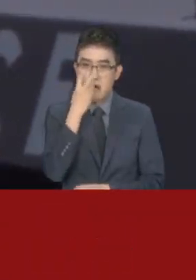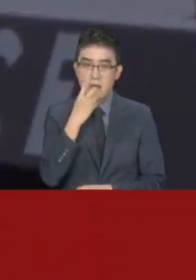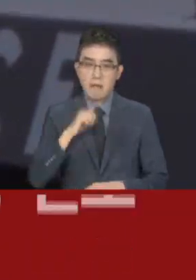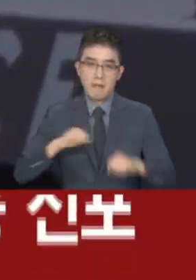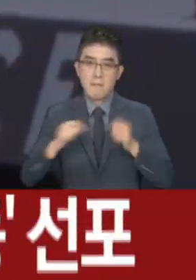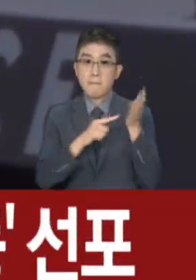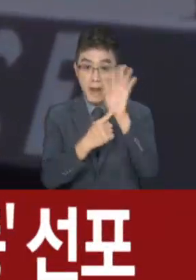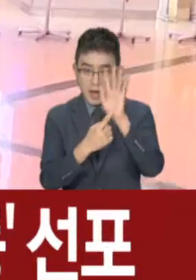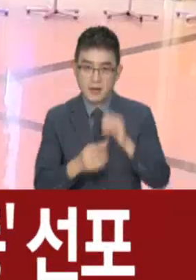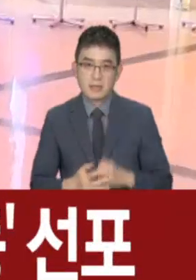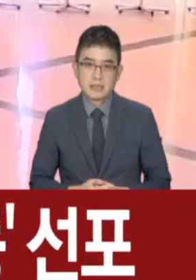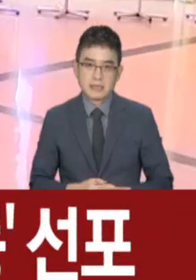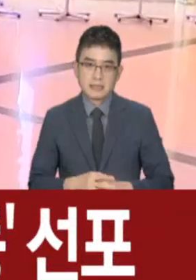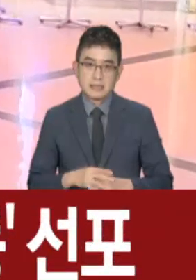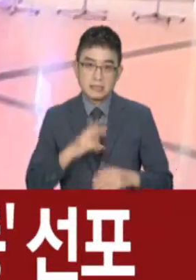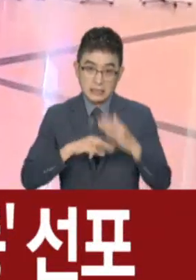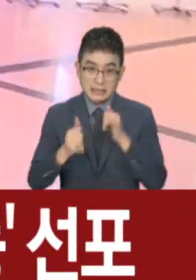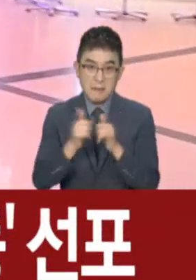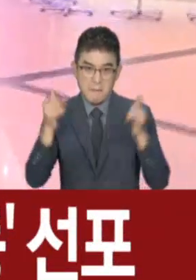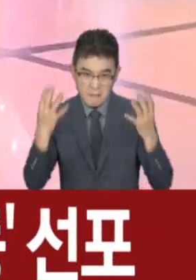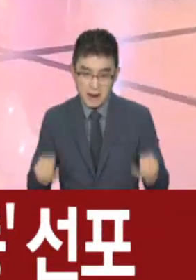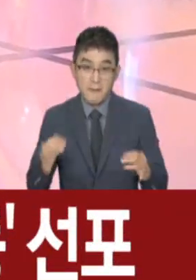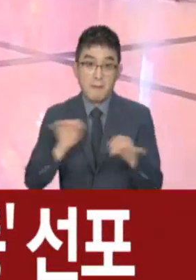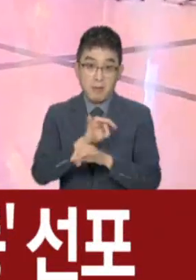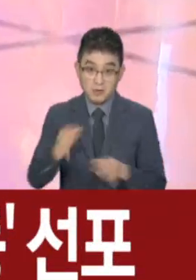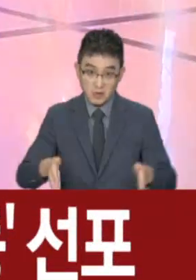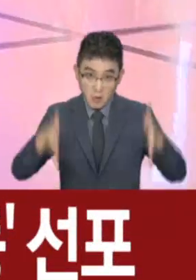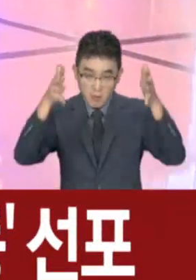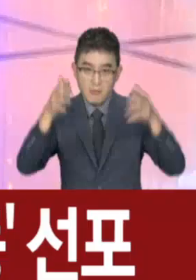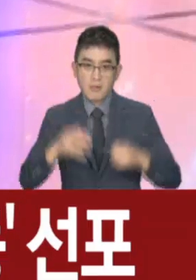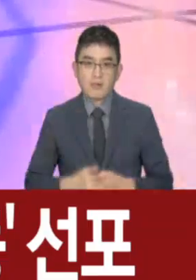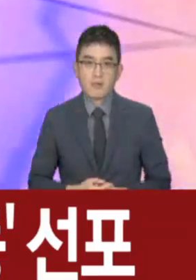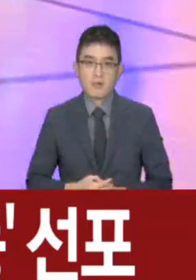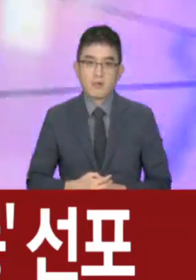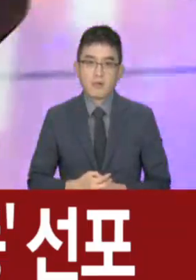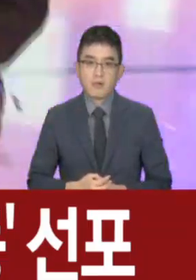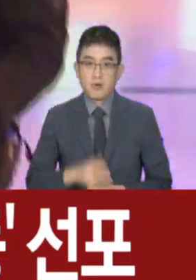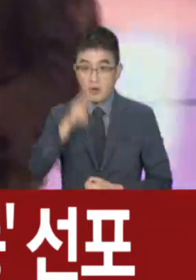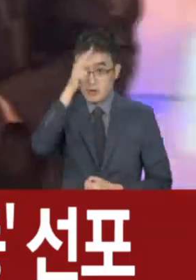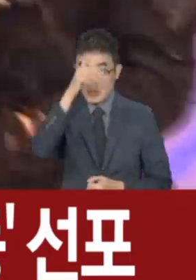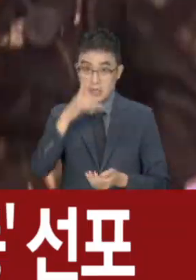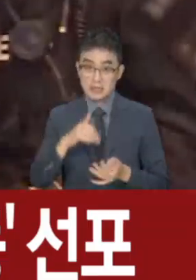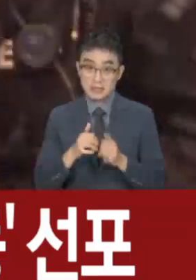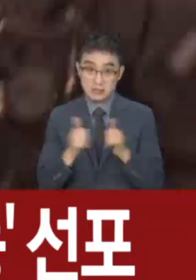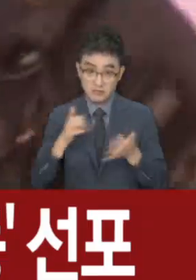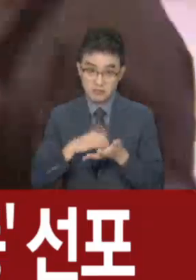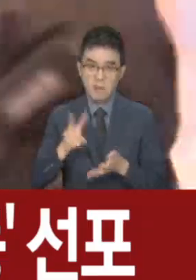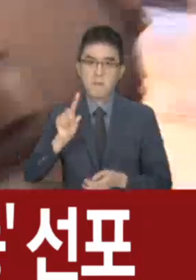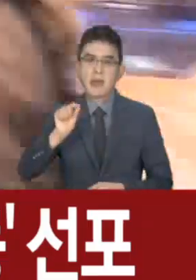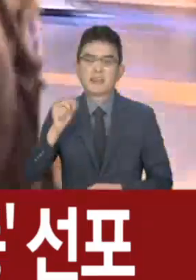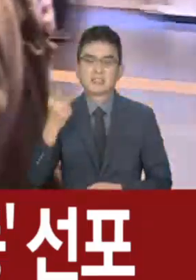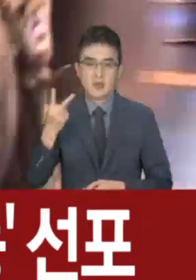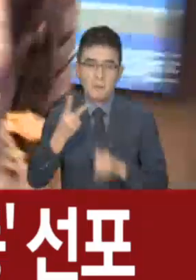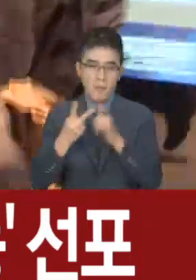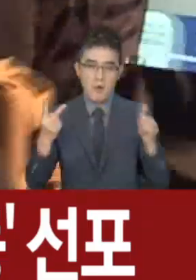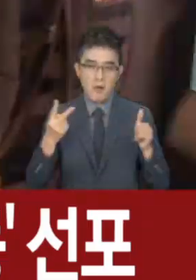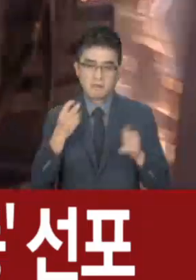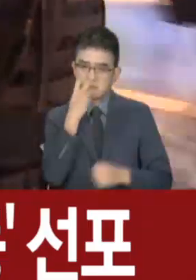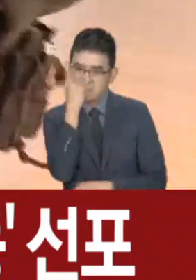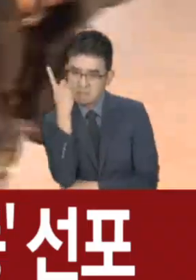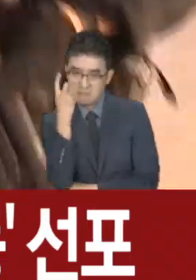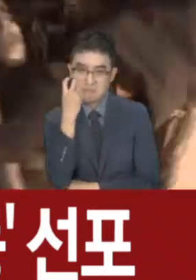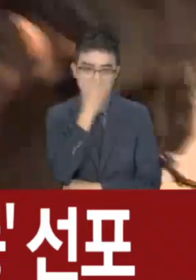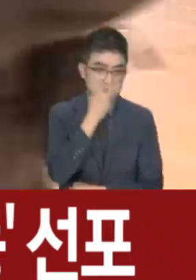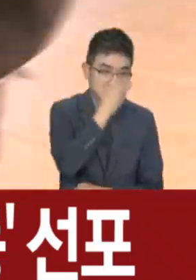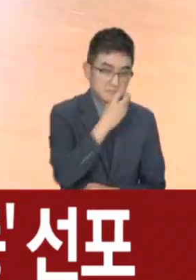몰리는 광장이나 지하철역, 백화점 등을 중심으로 전국에 경찰관 12,000명을 투입합니다. 소총과 권총으로 무장한